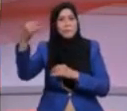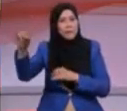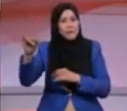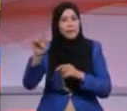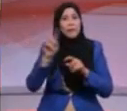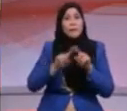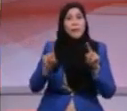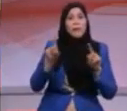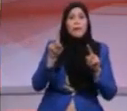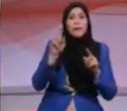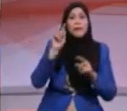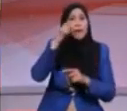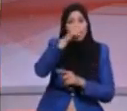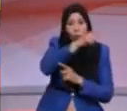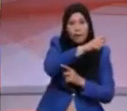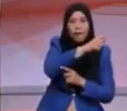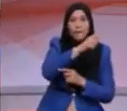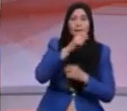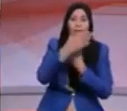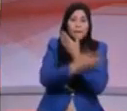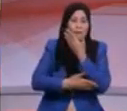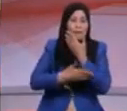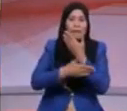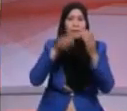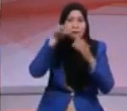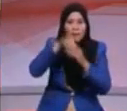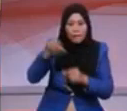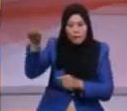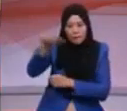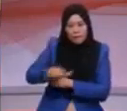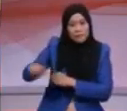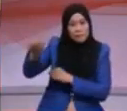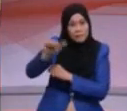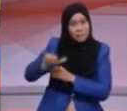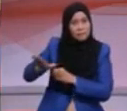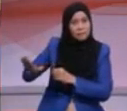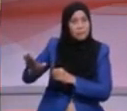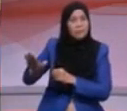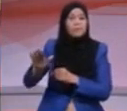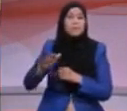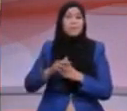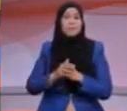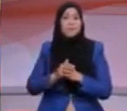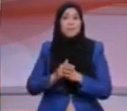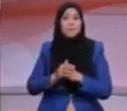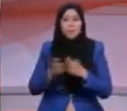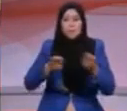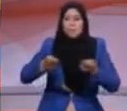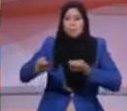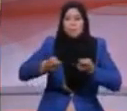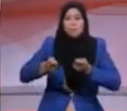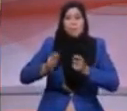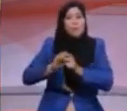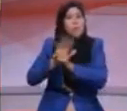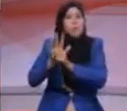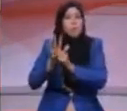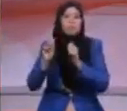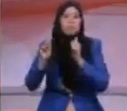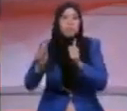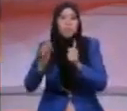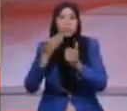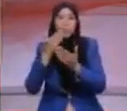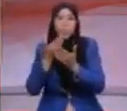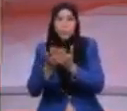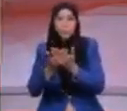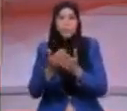seperti Taipei Taiwan tuh adalah salah satu negara di dalam Asia yang dimana HK kontrol coffee dong amat bagus